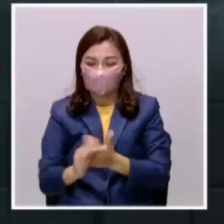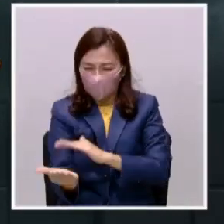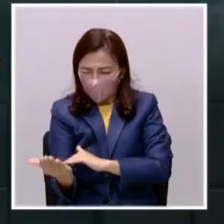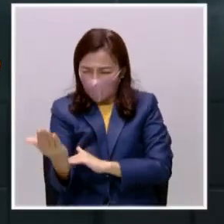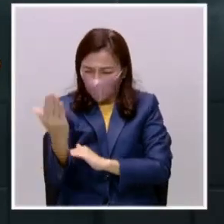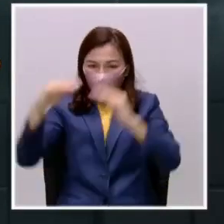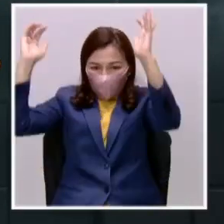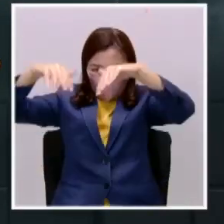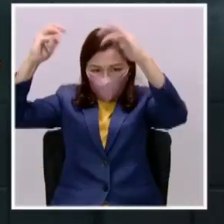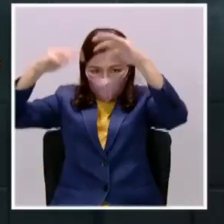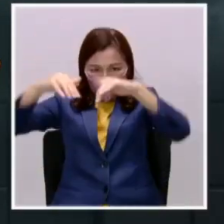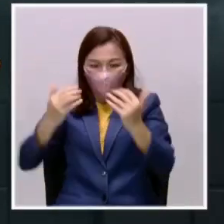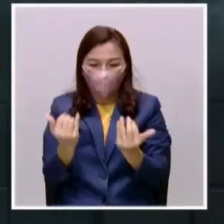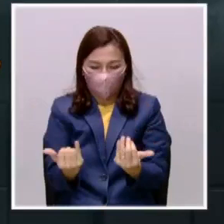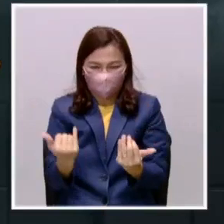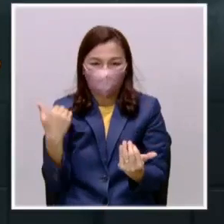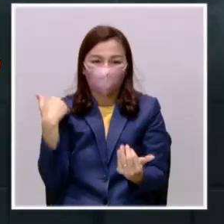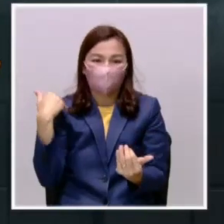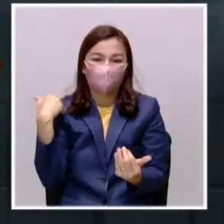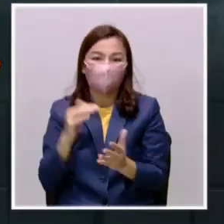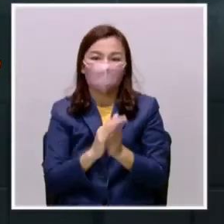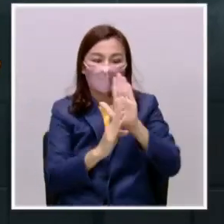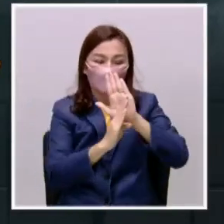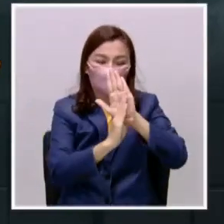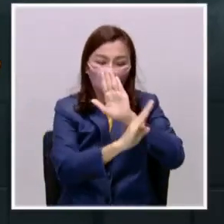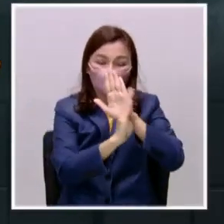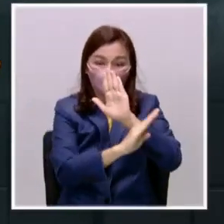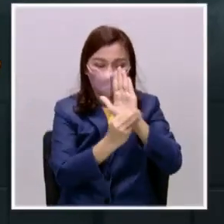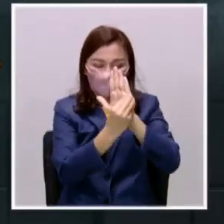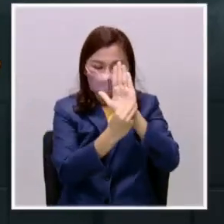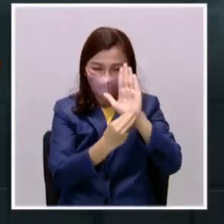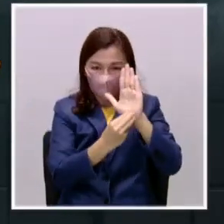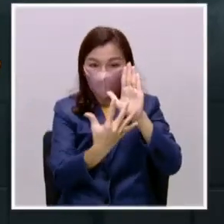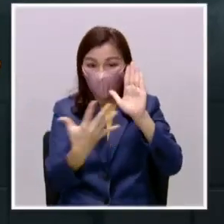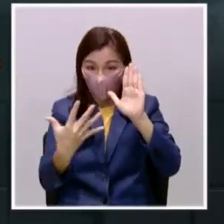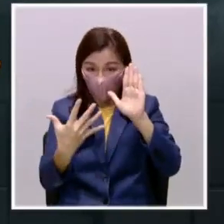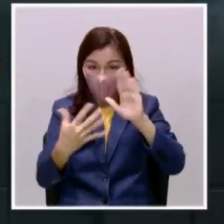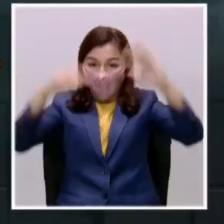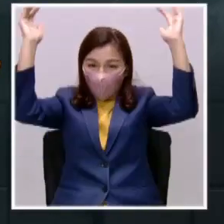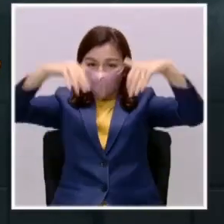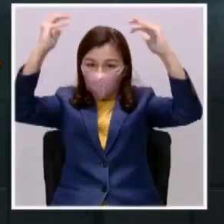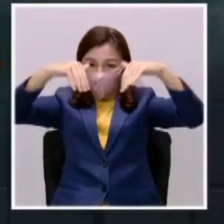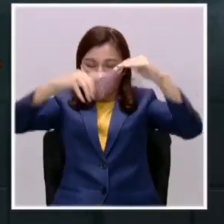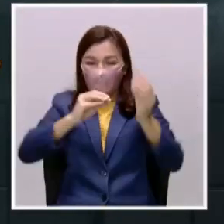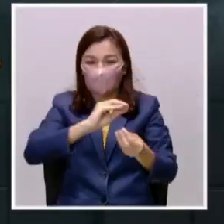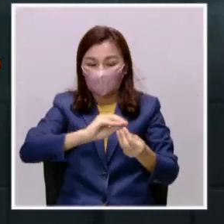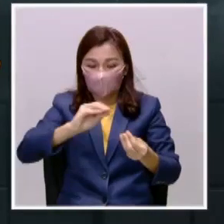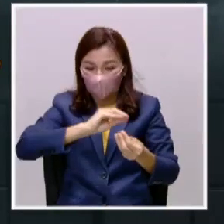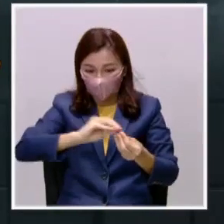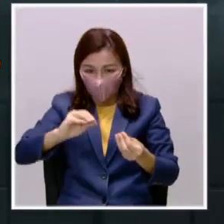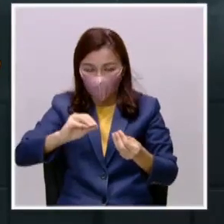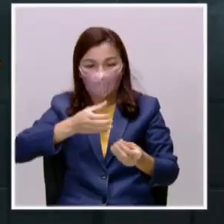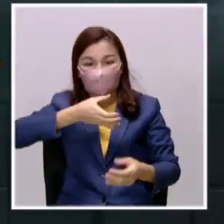ตั้งแต่เช้าตรู่ของวันนี้แล้วค่ะภาคตะวันออกได้รับผลกระทบใน 5จังหวัดนะคะจะมีฝนตกหนักที่ฉะเชิงเทรา